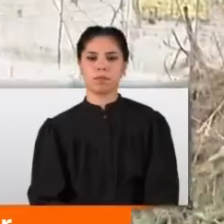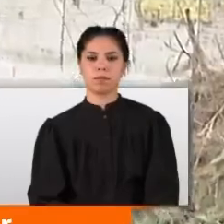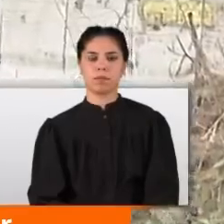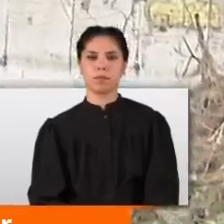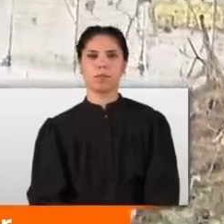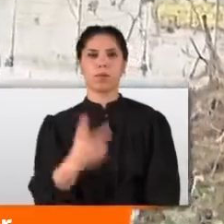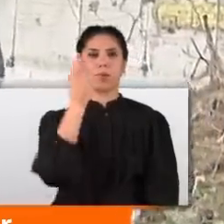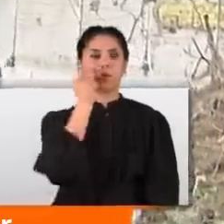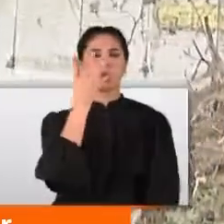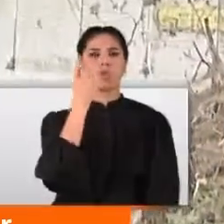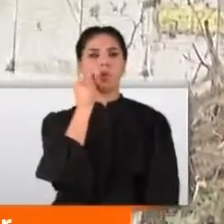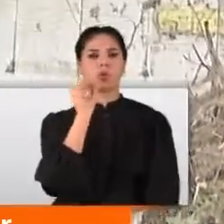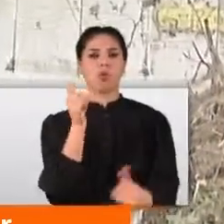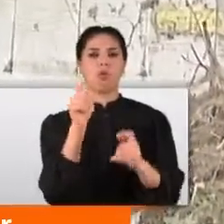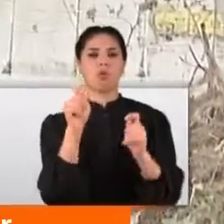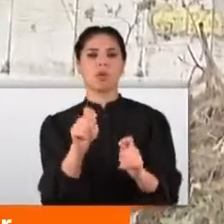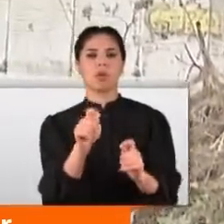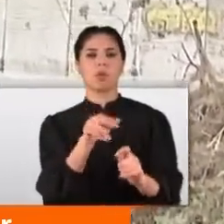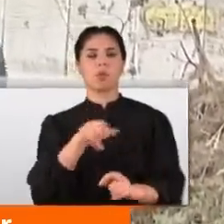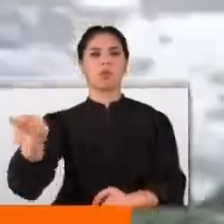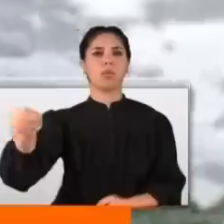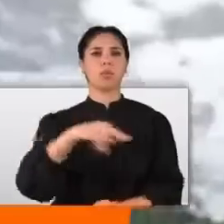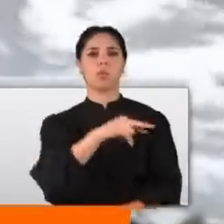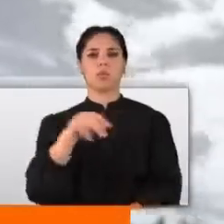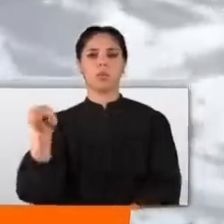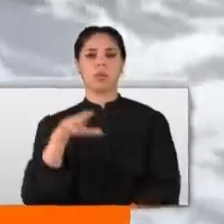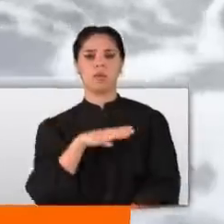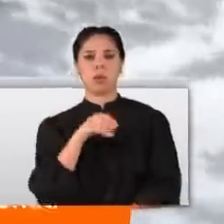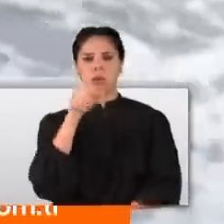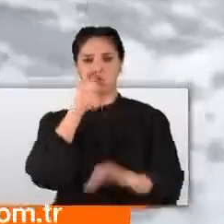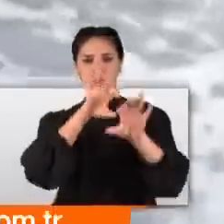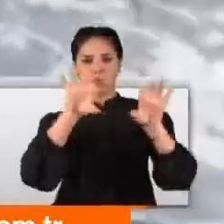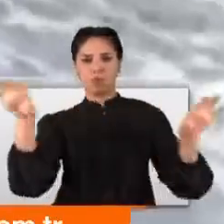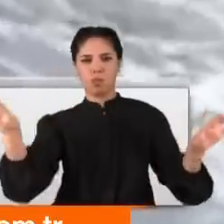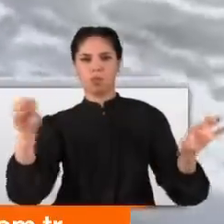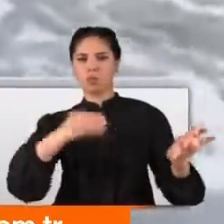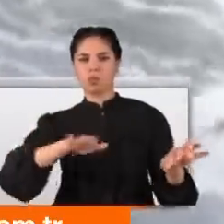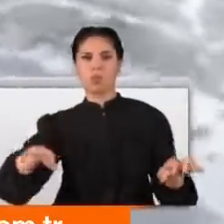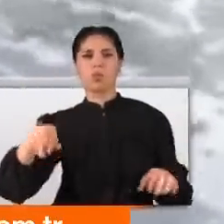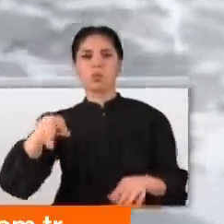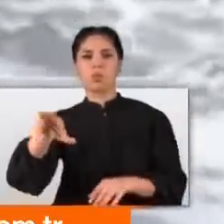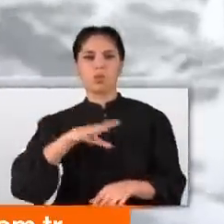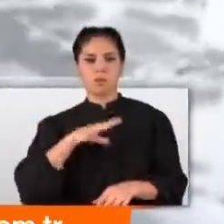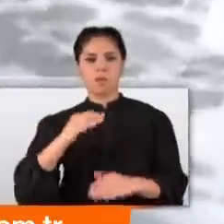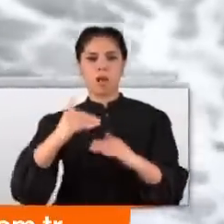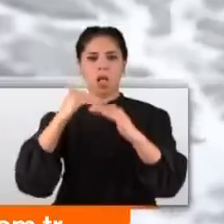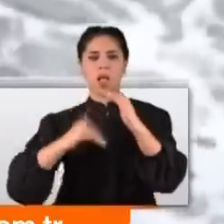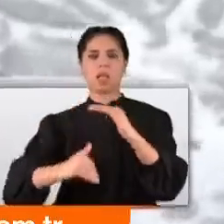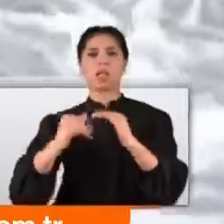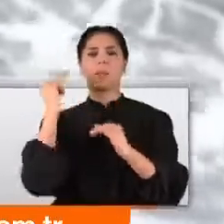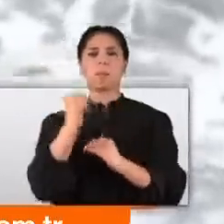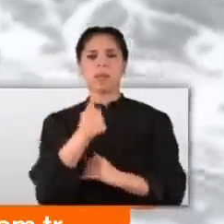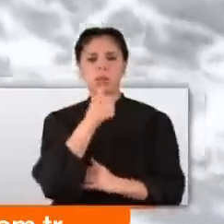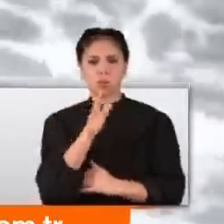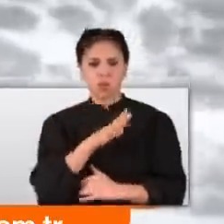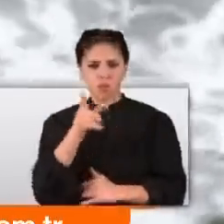Üç kişi, dört kişi böyle oyun gibi böyle o tarafa geliyorlar bazen. Su borusunun üstünde çocuklar, altında atık su.